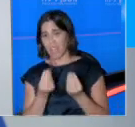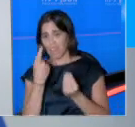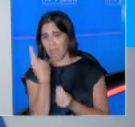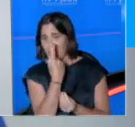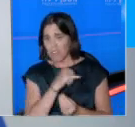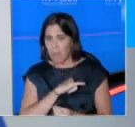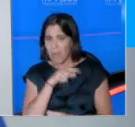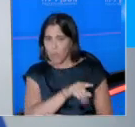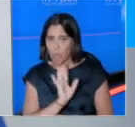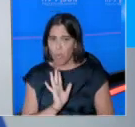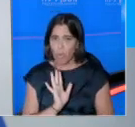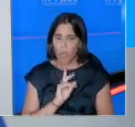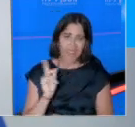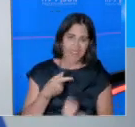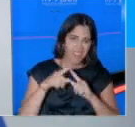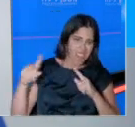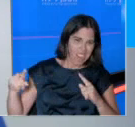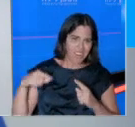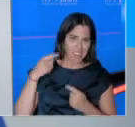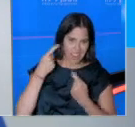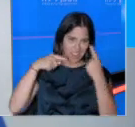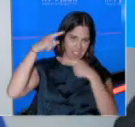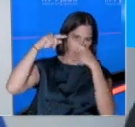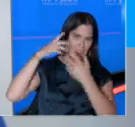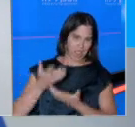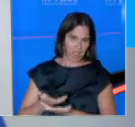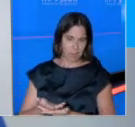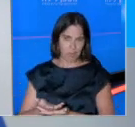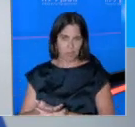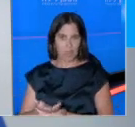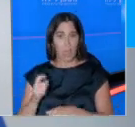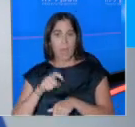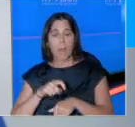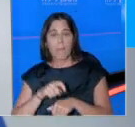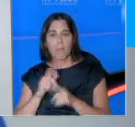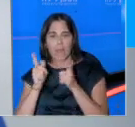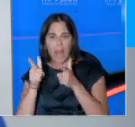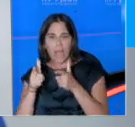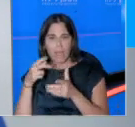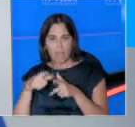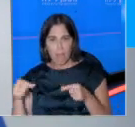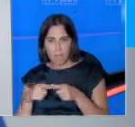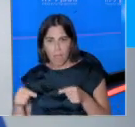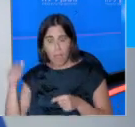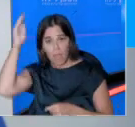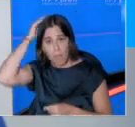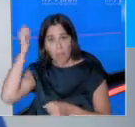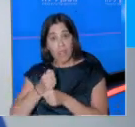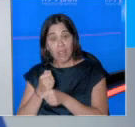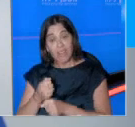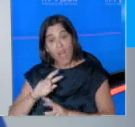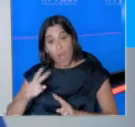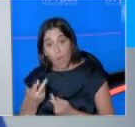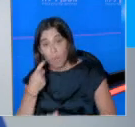שמעניין אותו. כל השאר זה גלגולי עיניים. בזמן הלחימה בעזה, בנט עשה עוד פליק